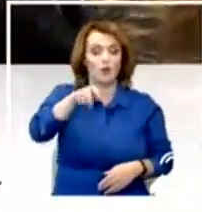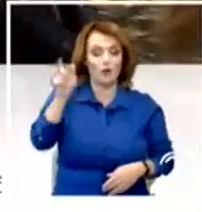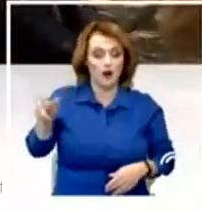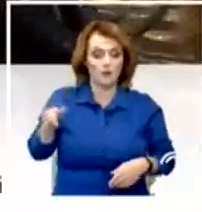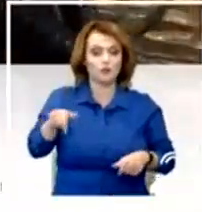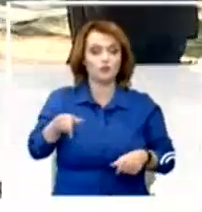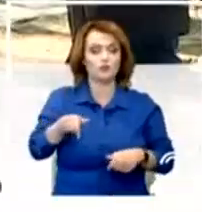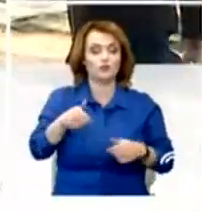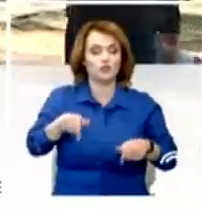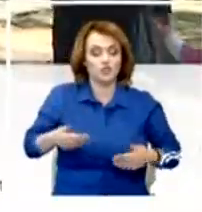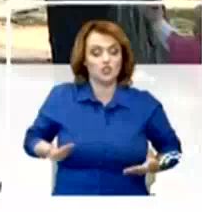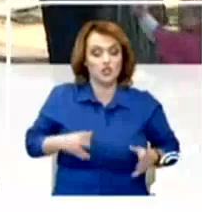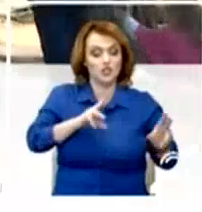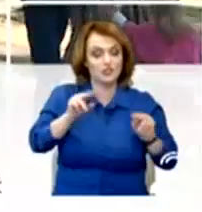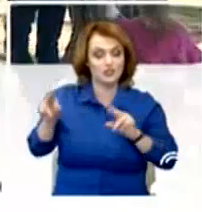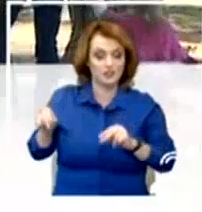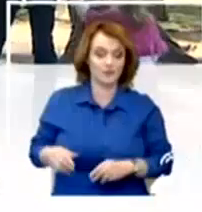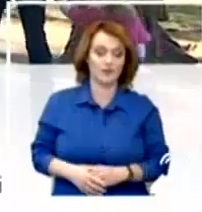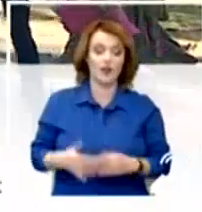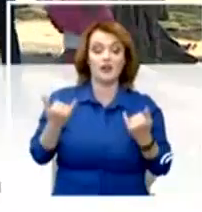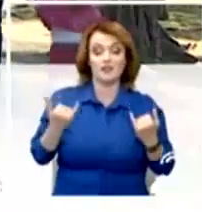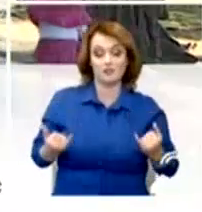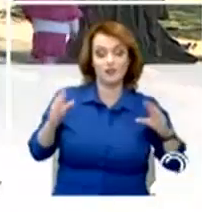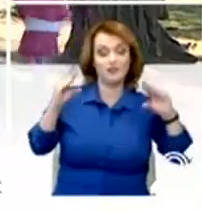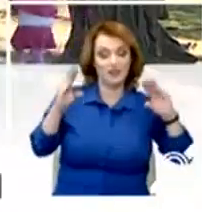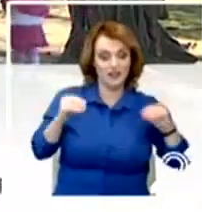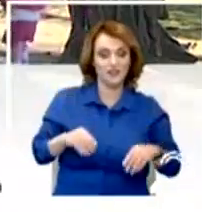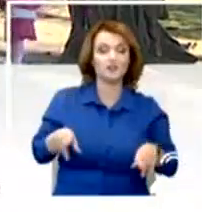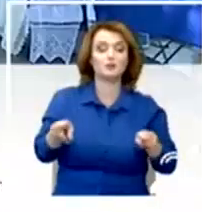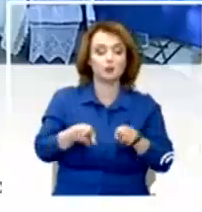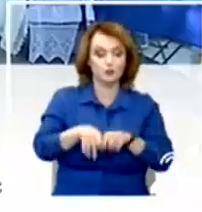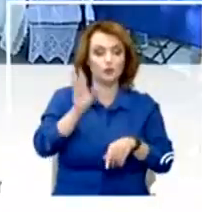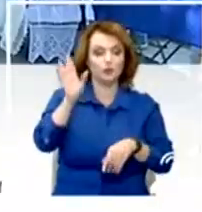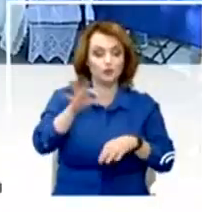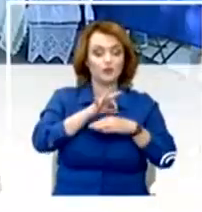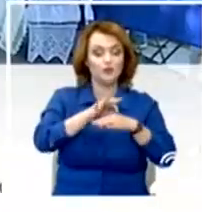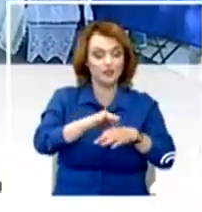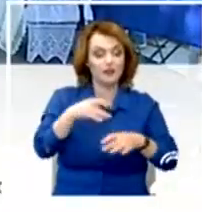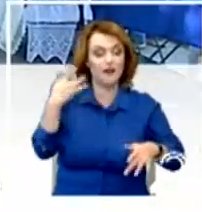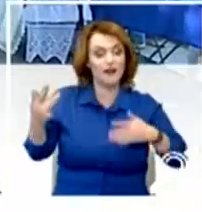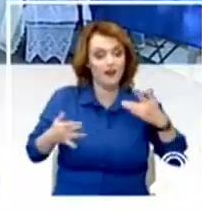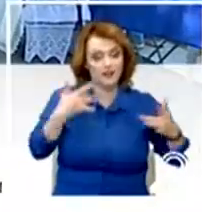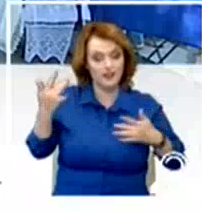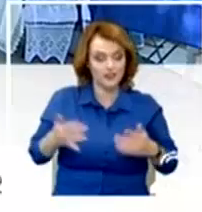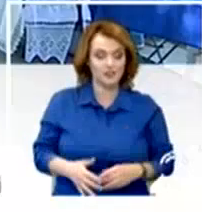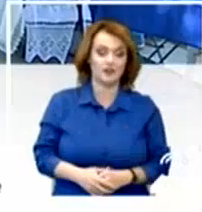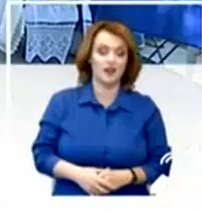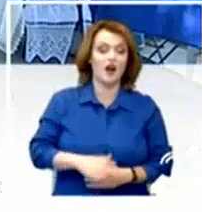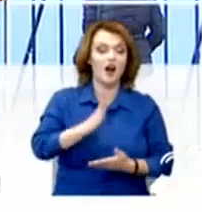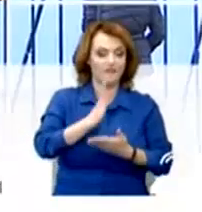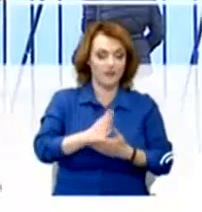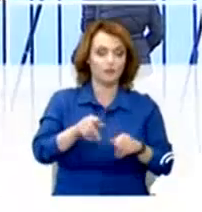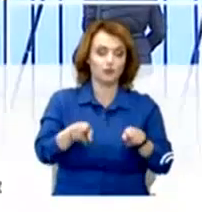să trăiască aici oameni fericiți. Această seară va culmina cu recitaluri susținute de Cristofor Alda Teodorovici, Mihai Ciobanu,